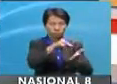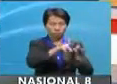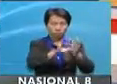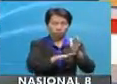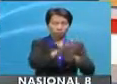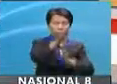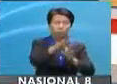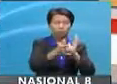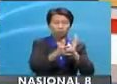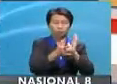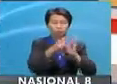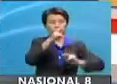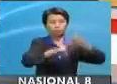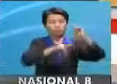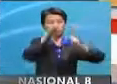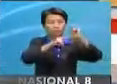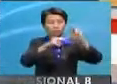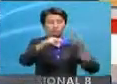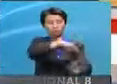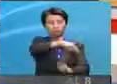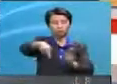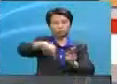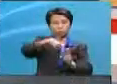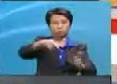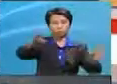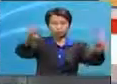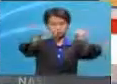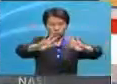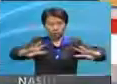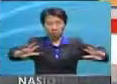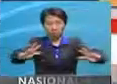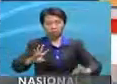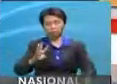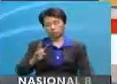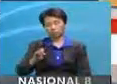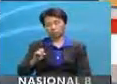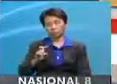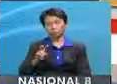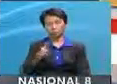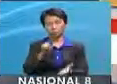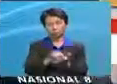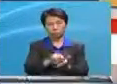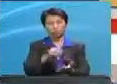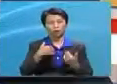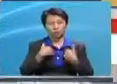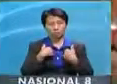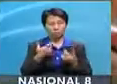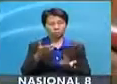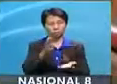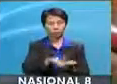pembangunan teknologi pembinaan di rantau ASEAN. Wartawan Kamal Firman Shah melaporkan.